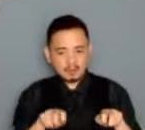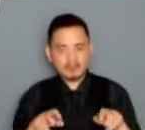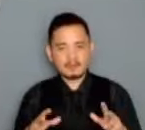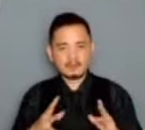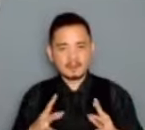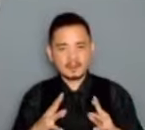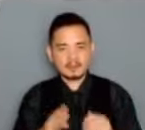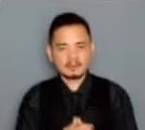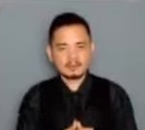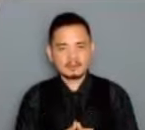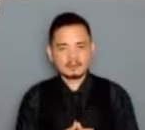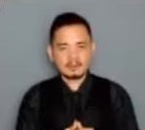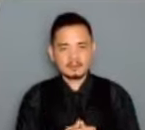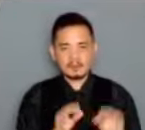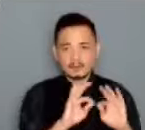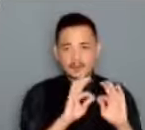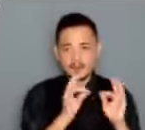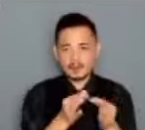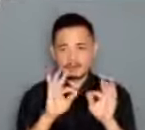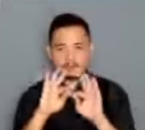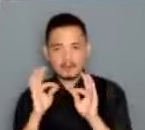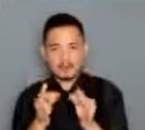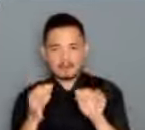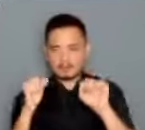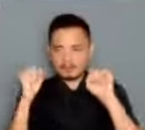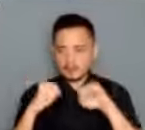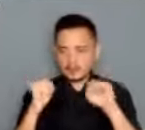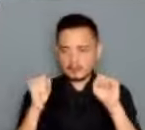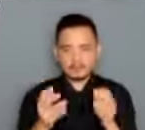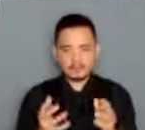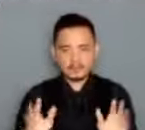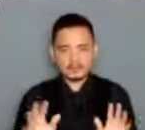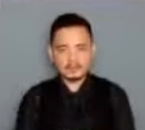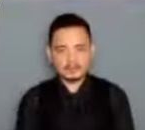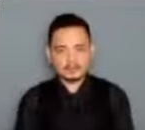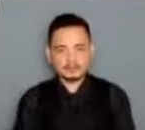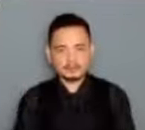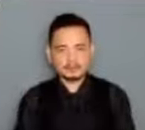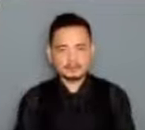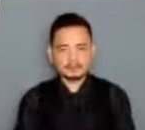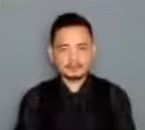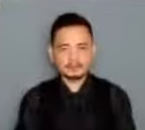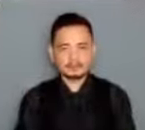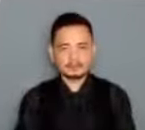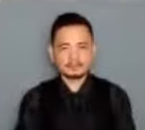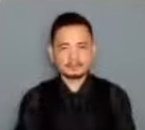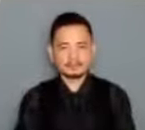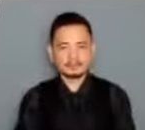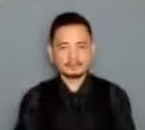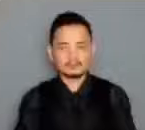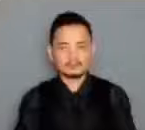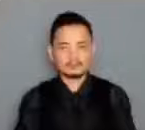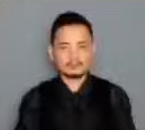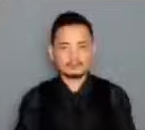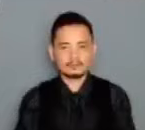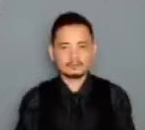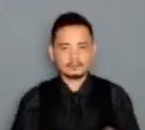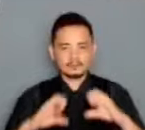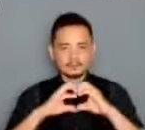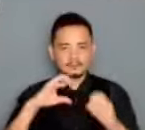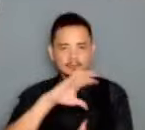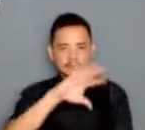na ang magkabilang panig. Mula sa GMA Regional TV 1 North Central Luzon, Claire Lacanilao Dungka, nagbabalita para sa